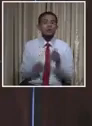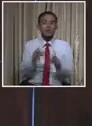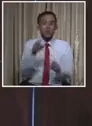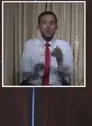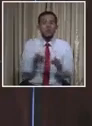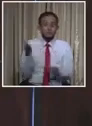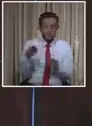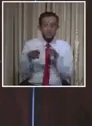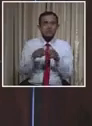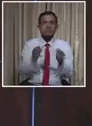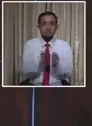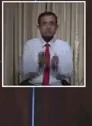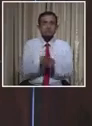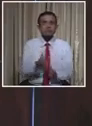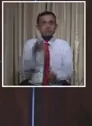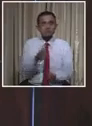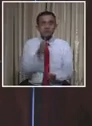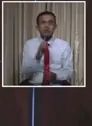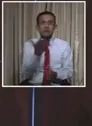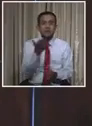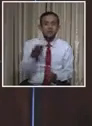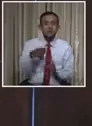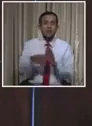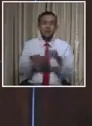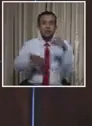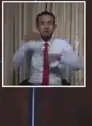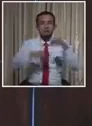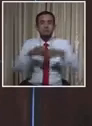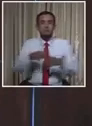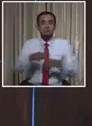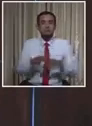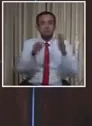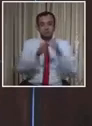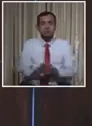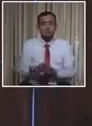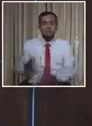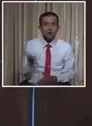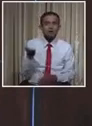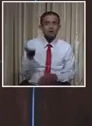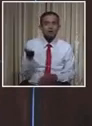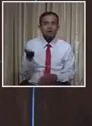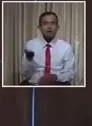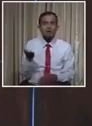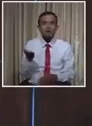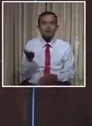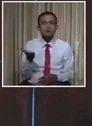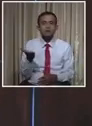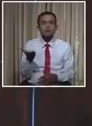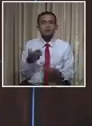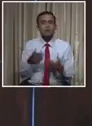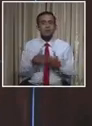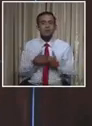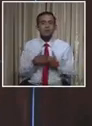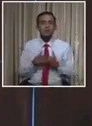මේ වගේ කාර්යභාරයක්වත් අගය කරන්න බැරි තරම් මේ රටේ දේශපාලනය මේ මට්ටමට නම් වැඩිලා තියෙන. අපිට